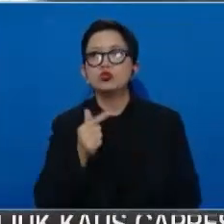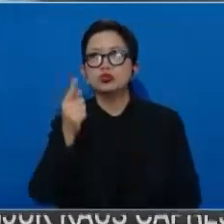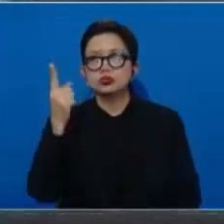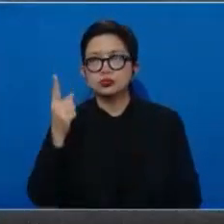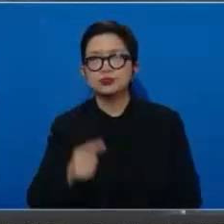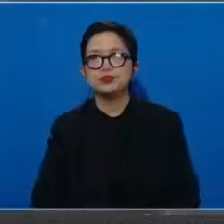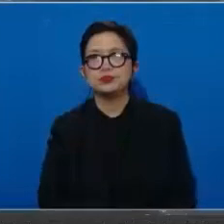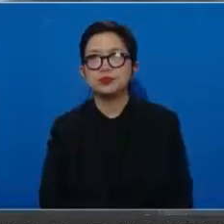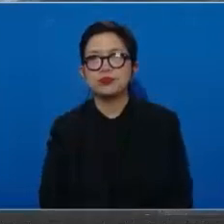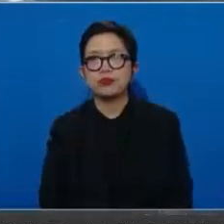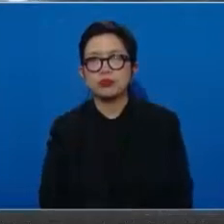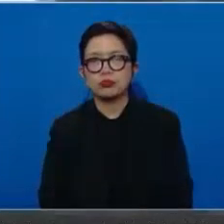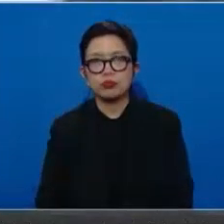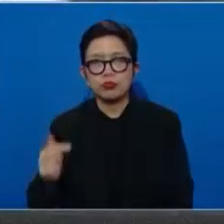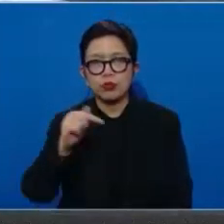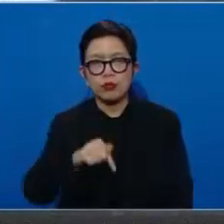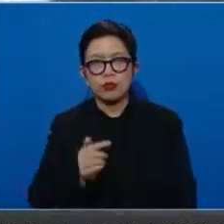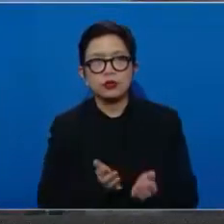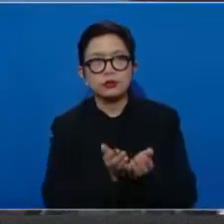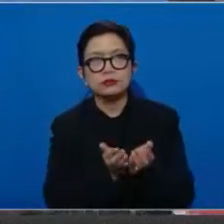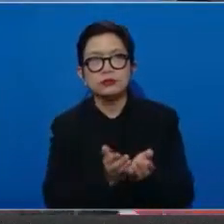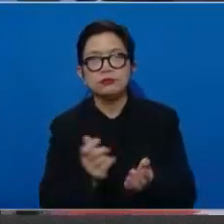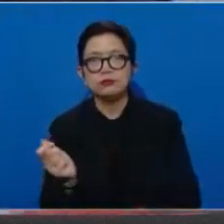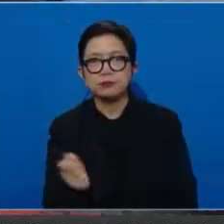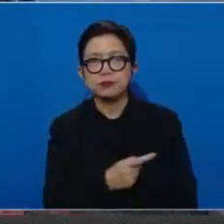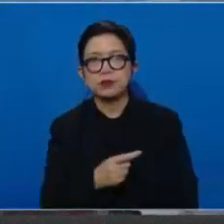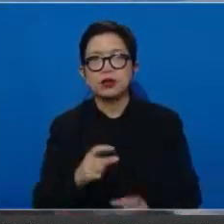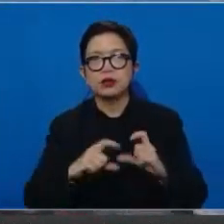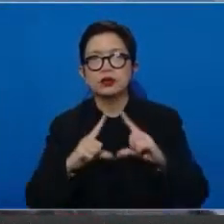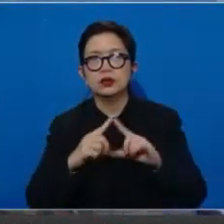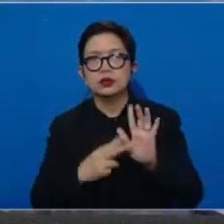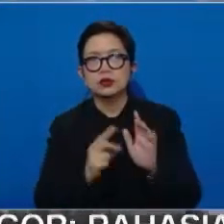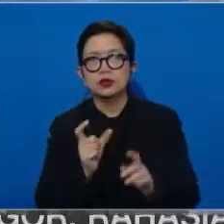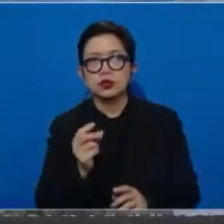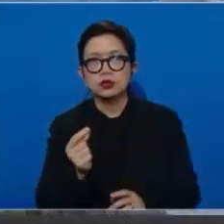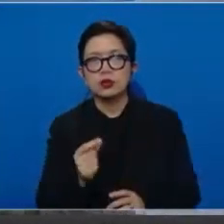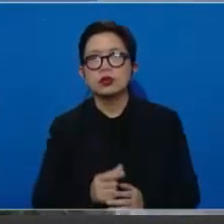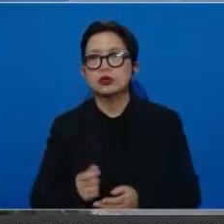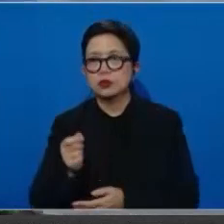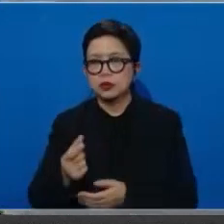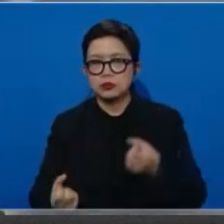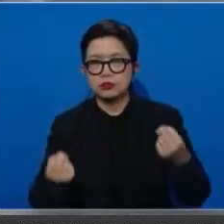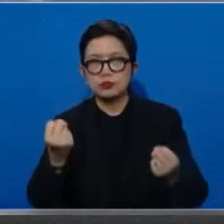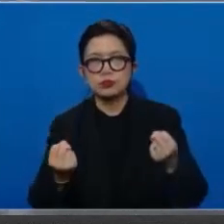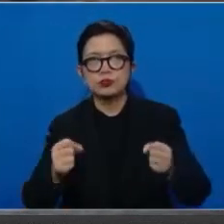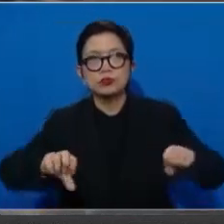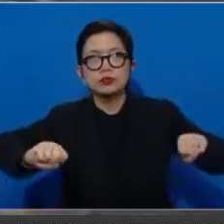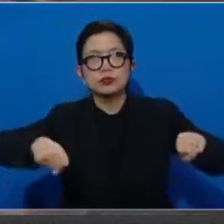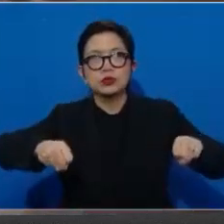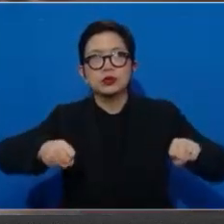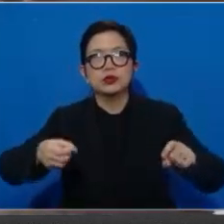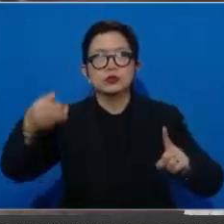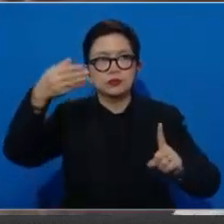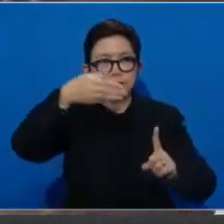Untuk ke tempat ini, wisatawan bisa naik kapal cepat dari Pelabuhan Sanur, selanjutnya dapat menyewa mobil maupun sepeda motor untuk menuju lokasi.